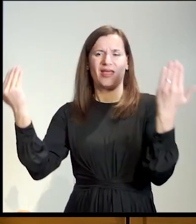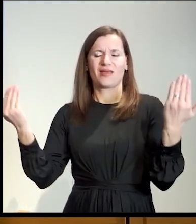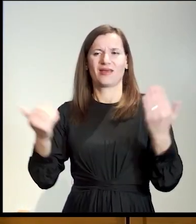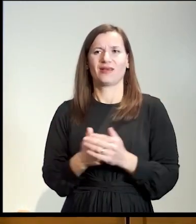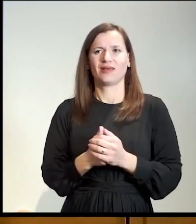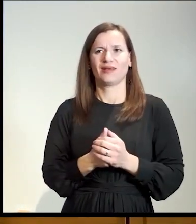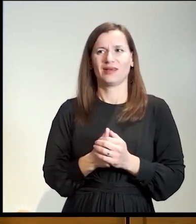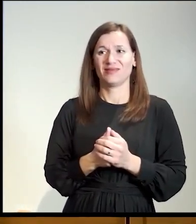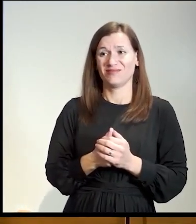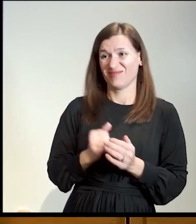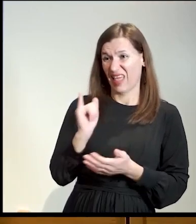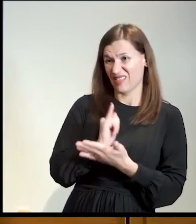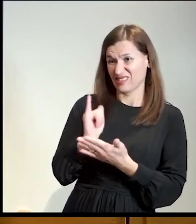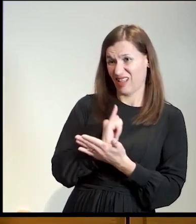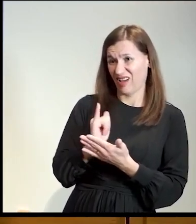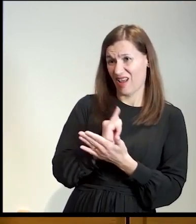Instagram?